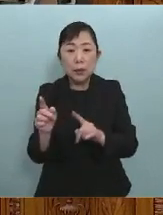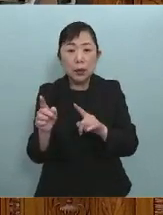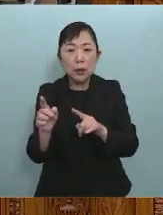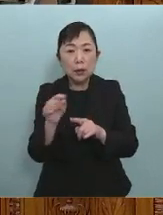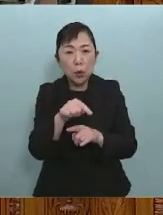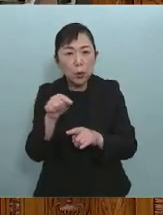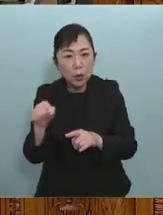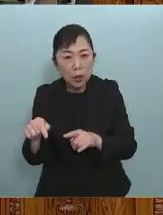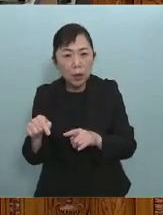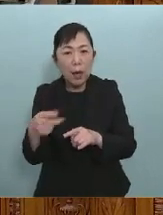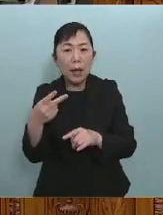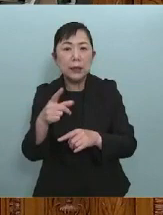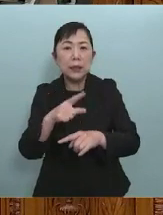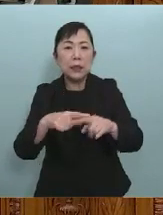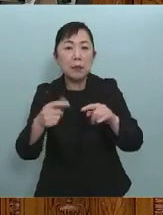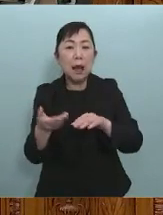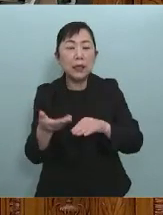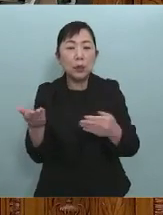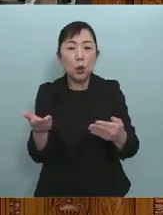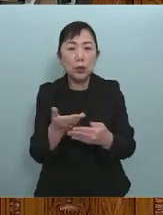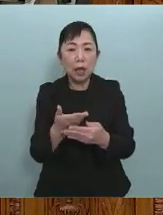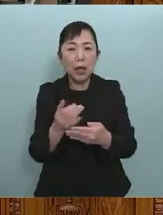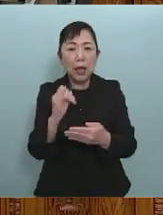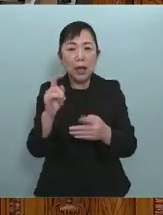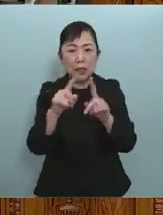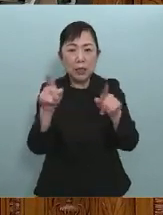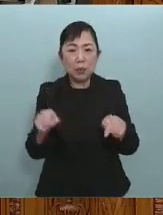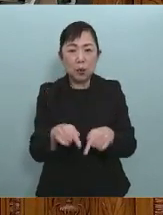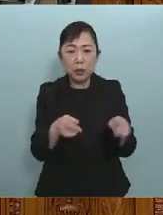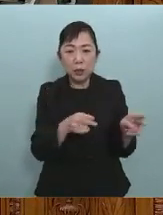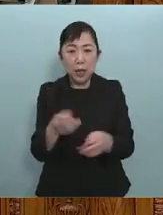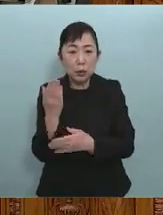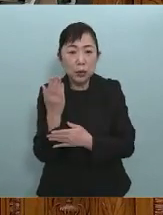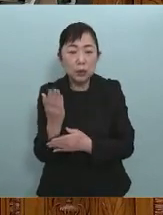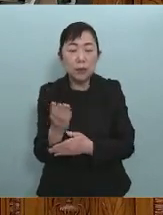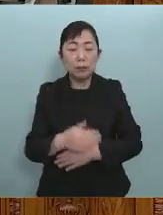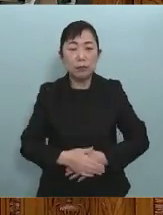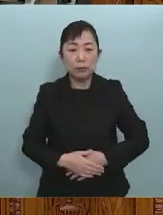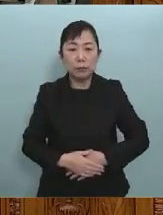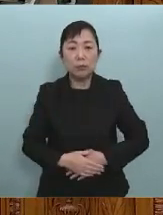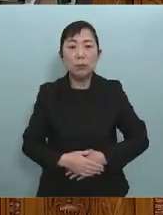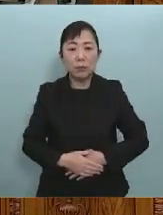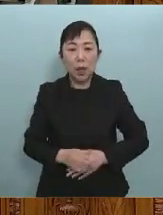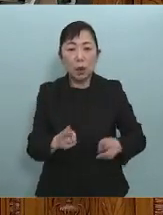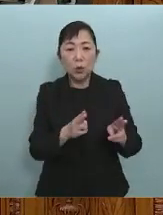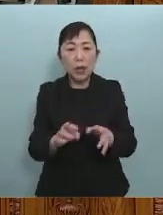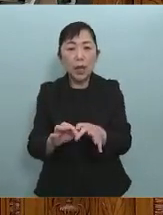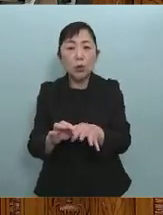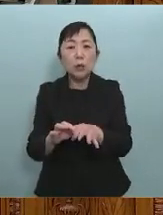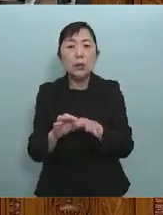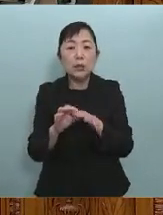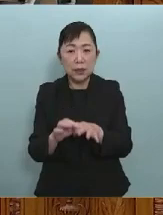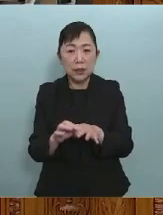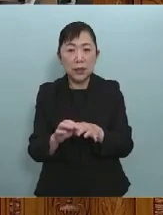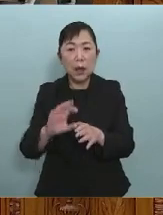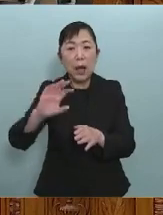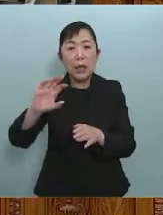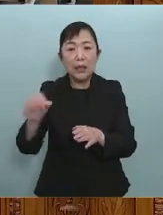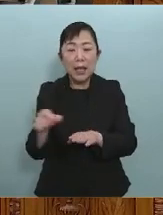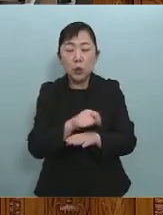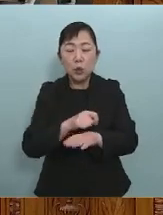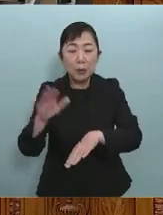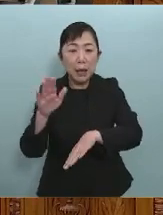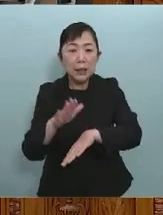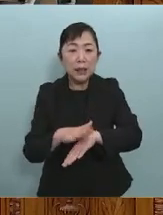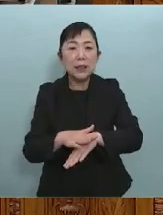以上ですインボ制度についてお聞きしますこのインボイス制度を巡ってはそもそも税のスペシャリストで